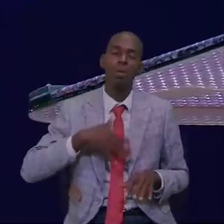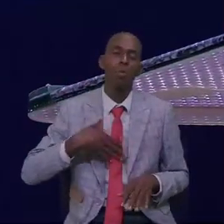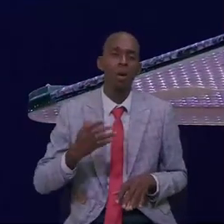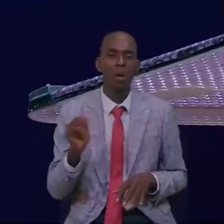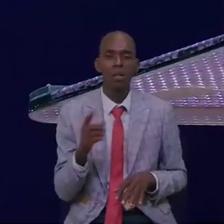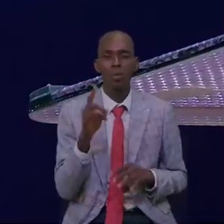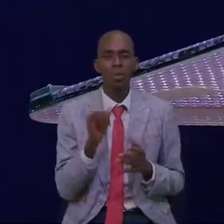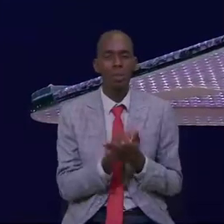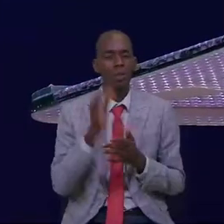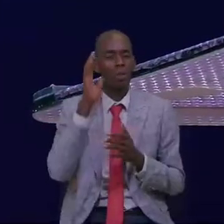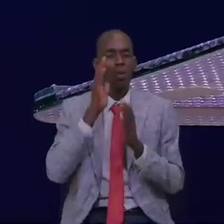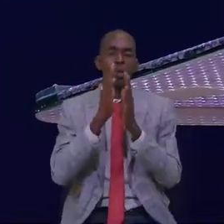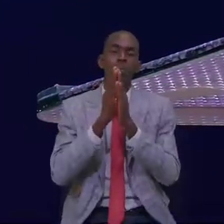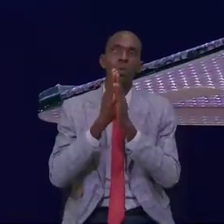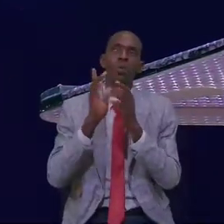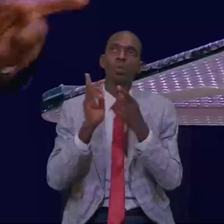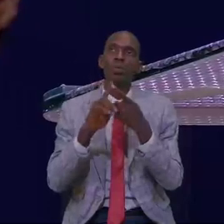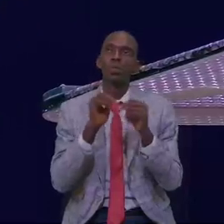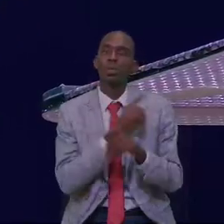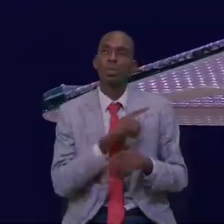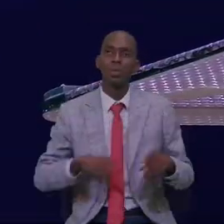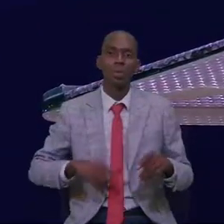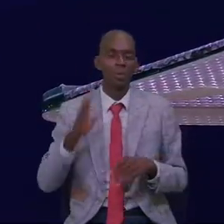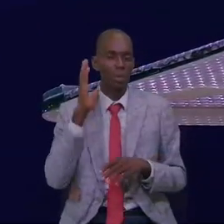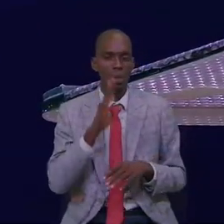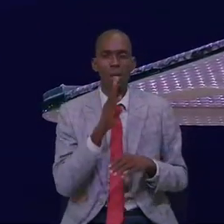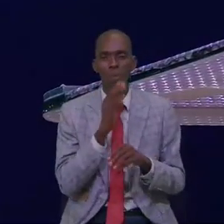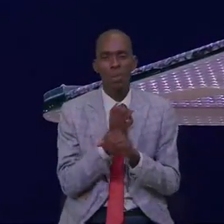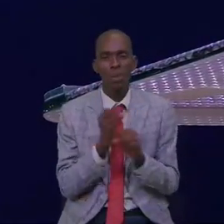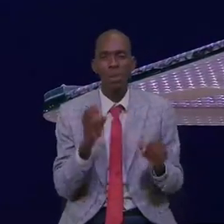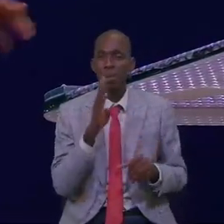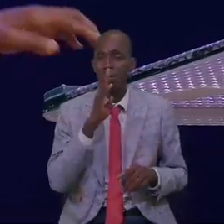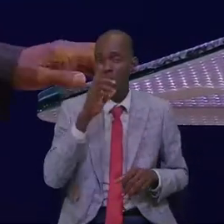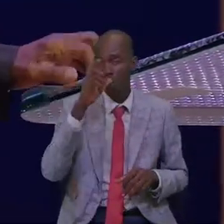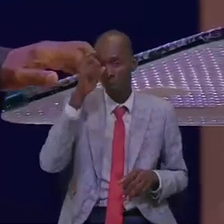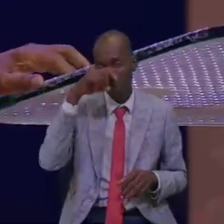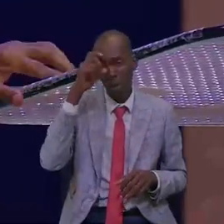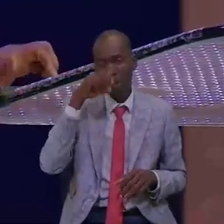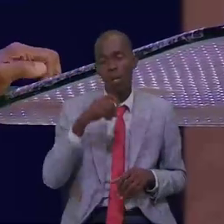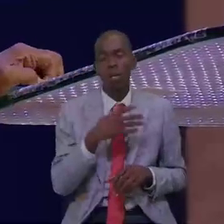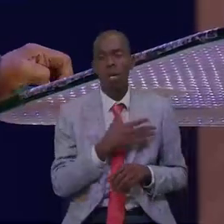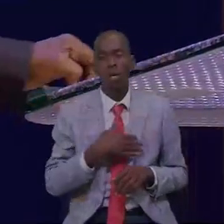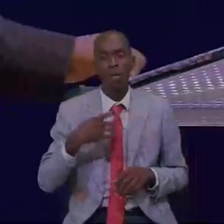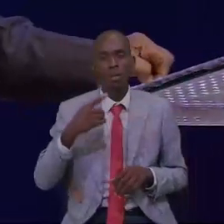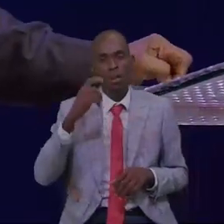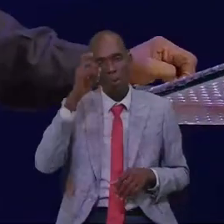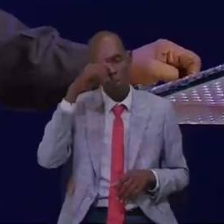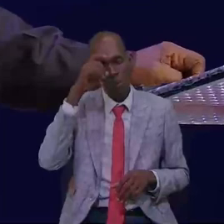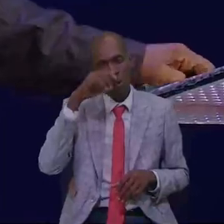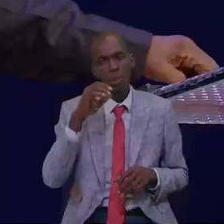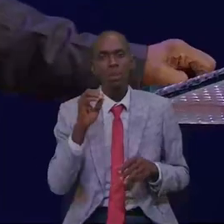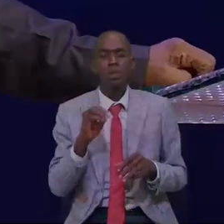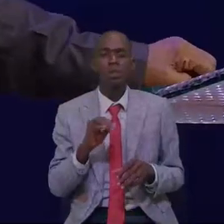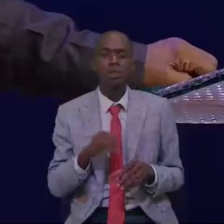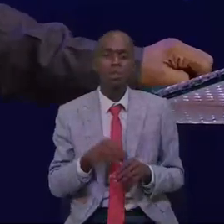veut. Alors parce que quiconque invoque le nom du Seigneur sera sauvé. Alors et soyez